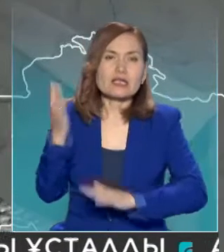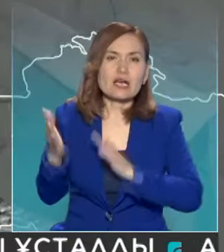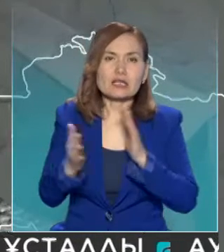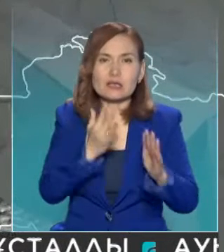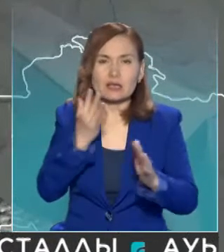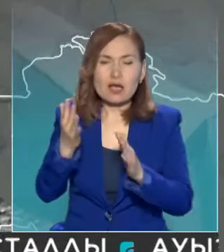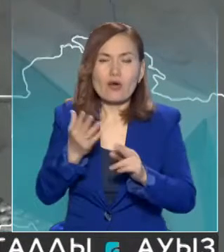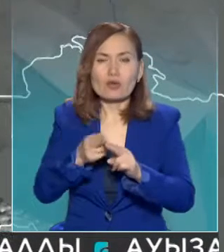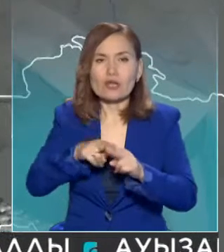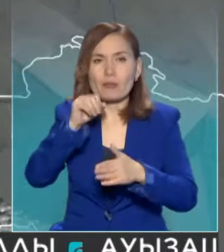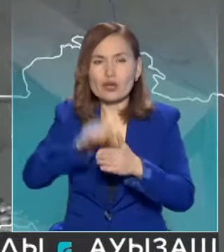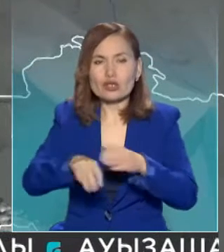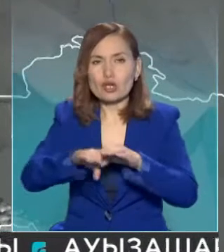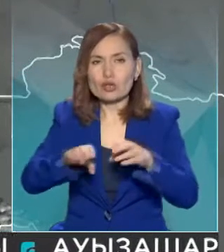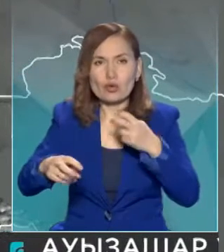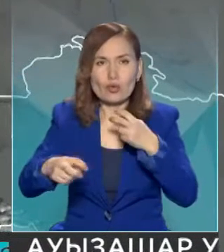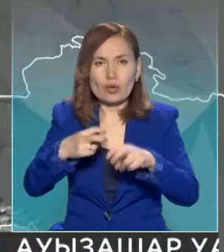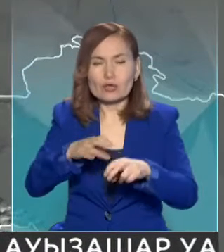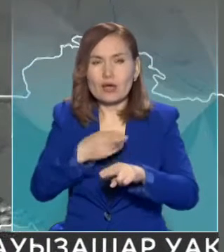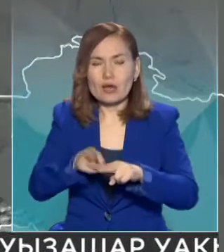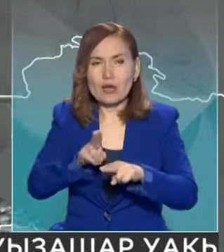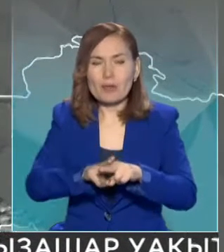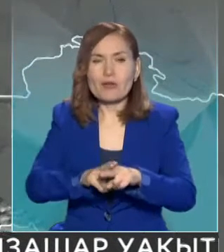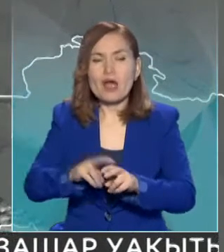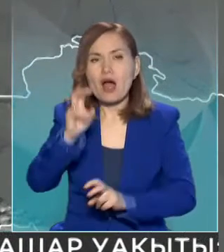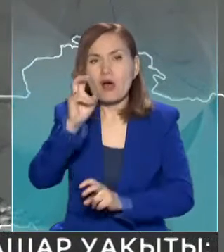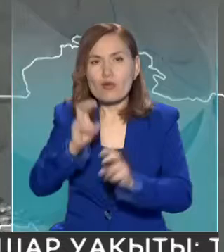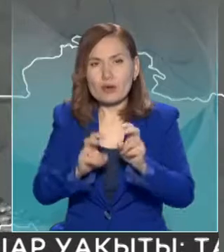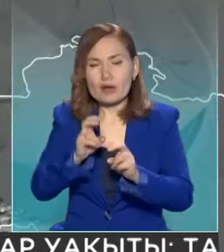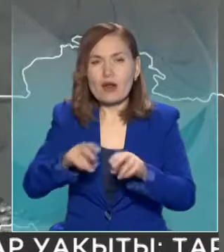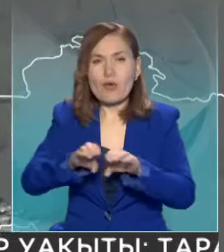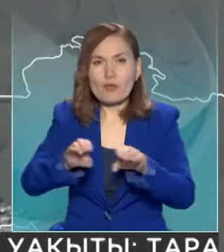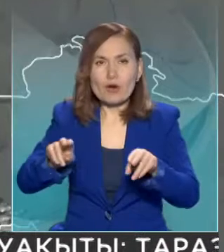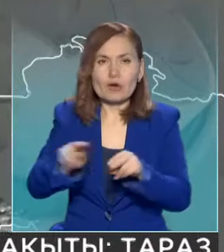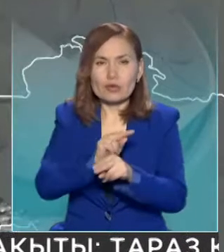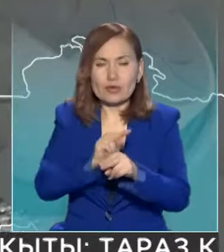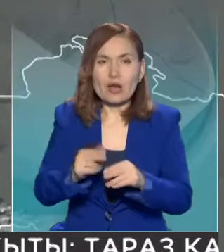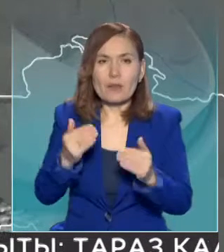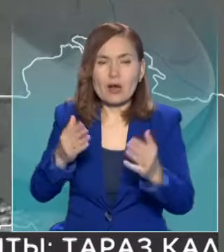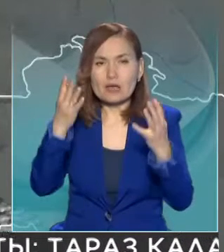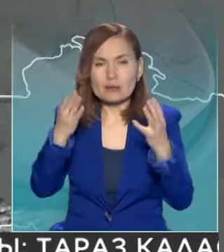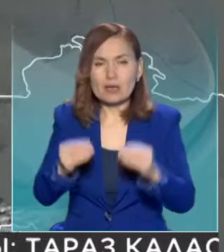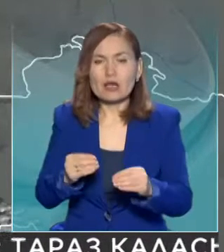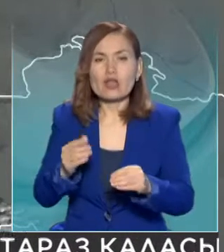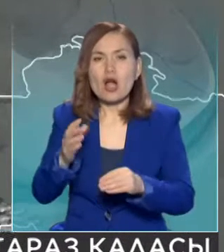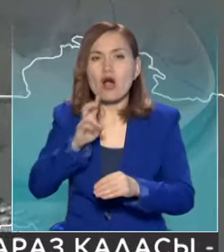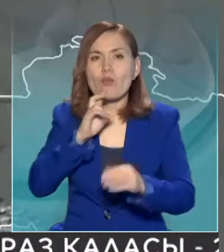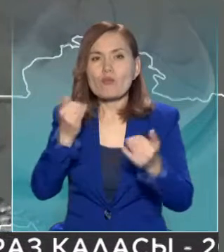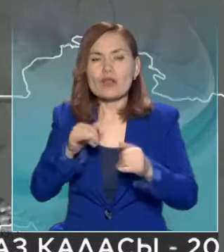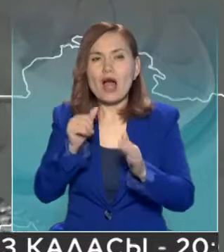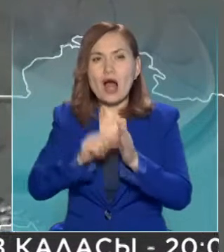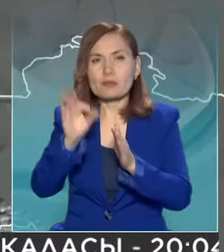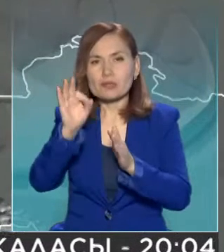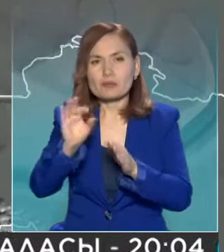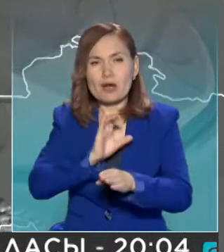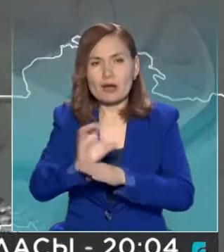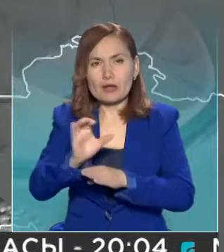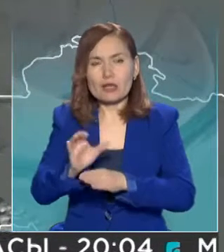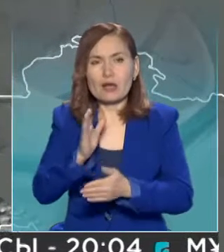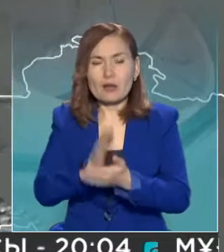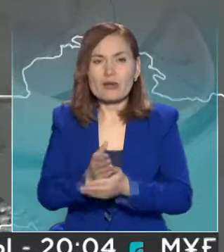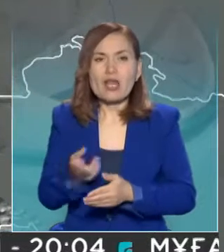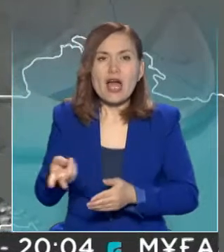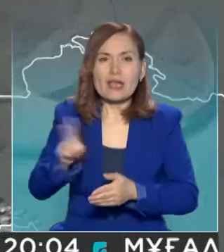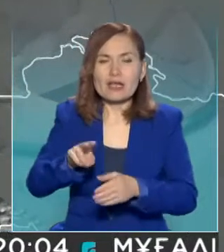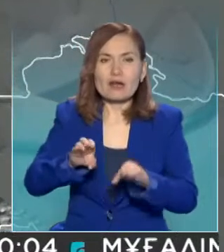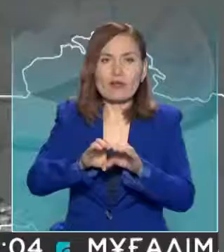келді деген уәж айтқан. Бір кешен ғана бірнеше күннен кейін іске қосылып, қазіргі таңда мұнайдың 60% жүктеп жатыр. Қалған екеуі әлі